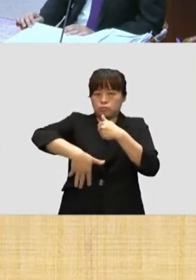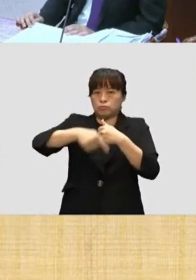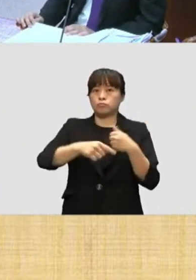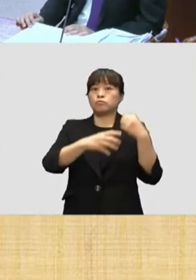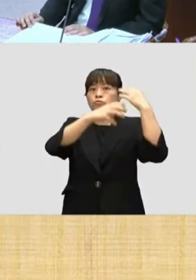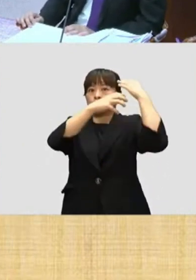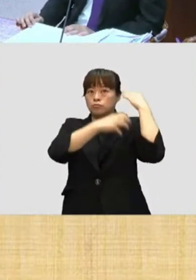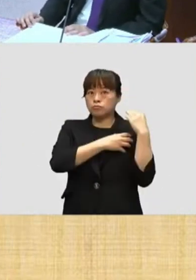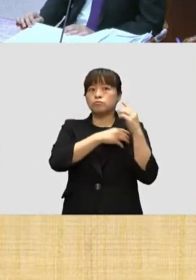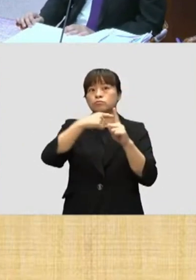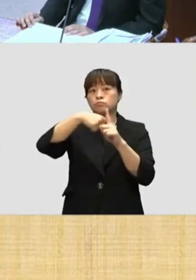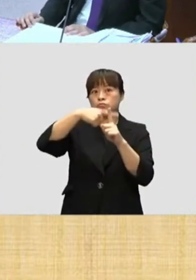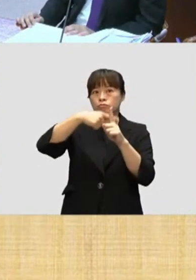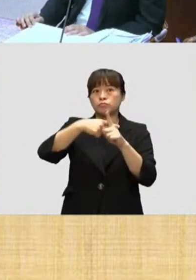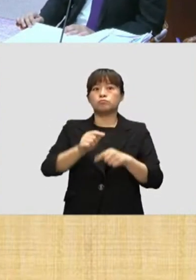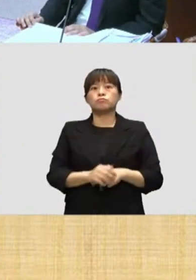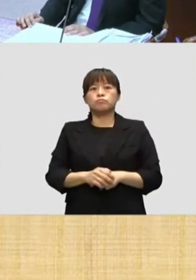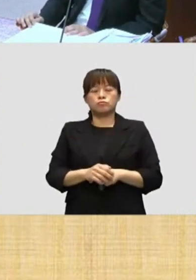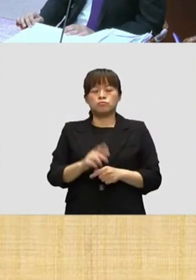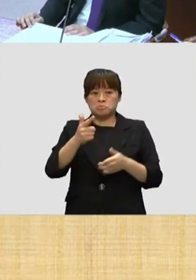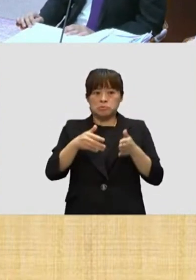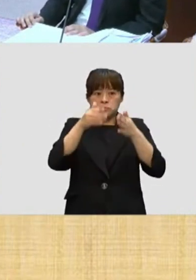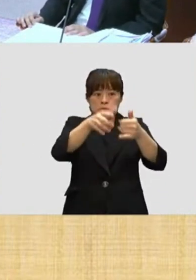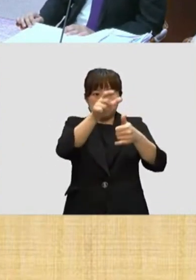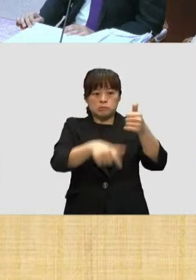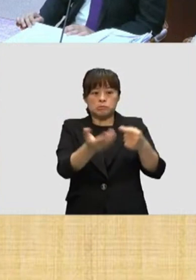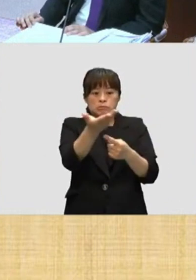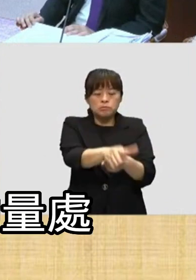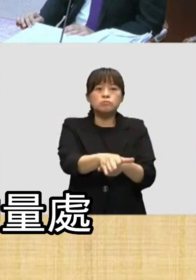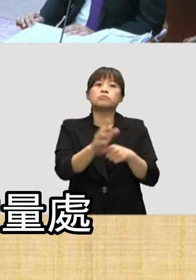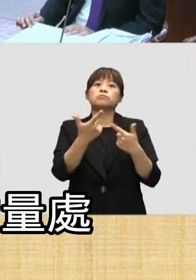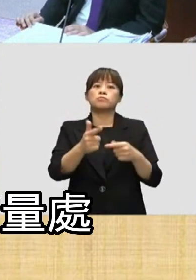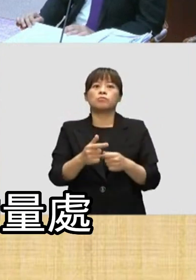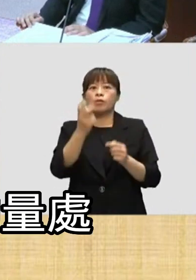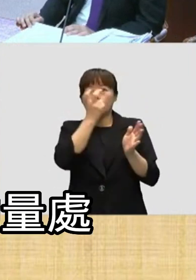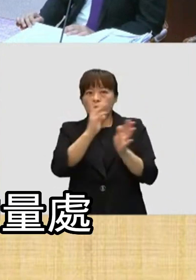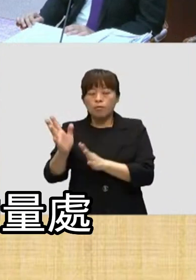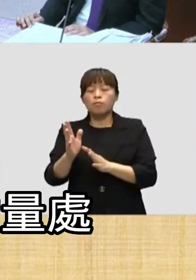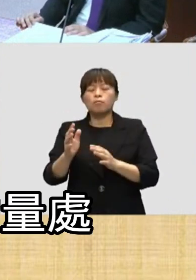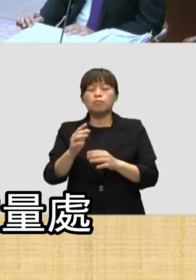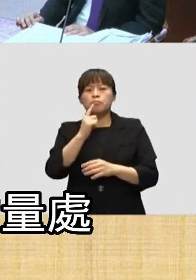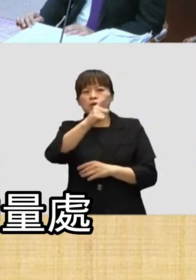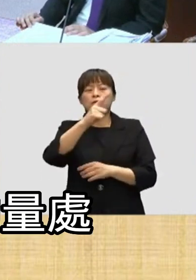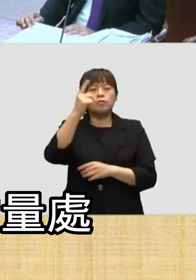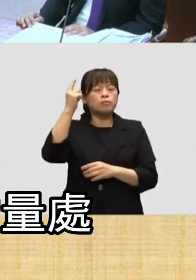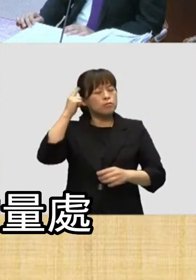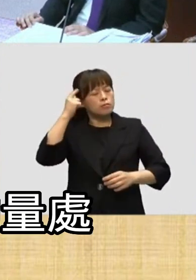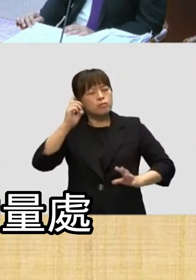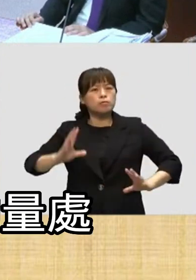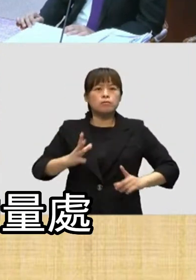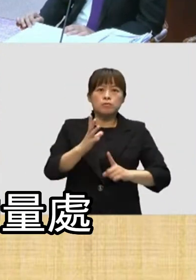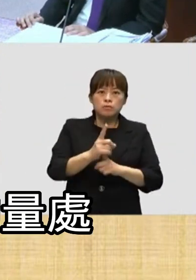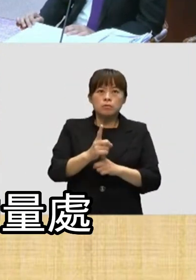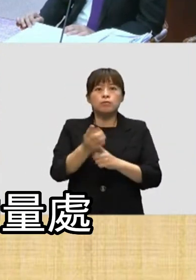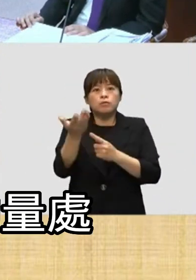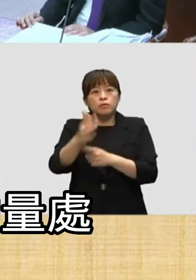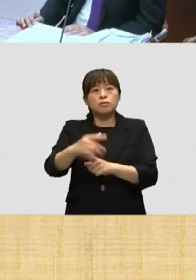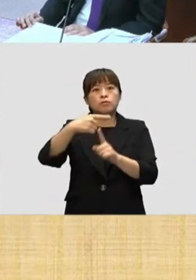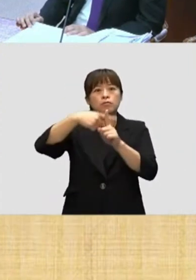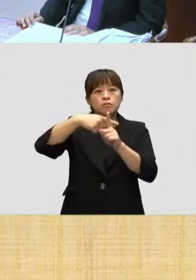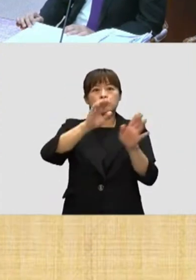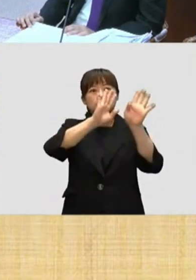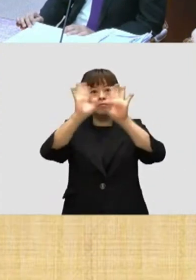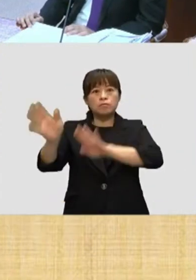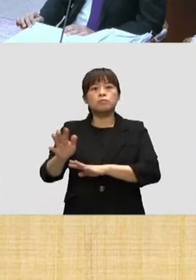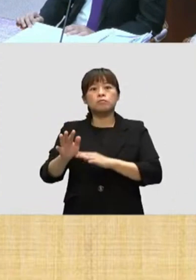责任能力的规范，并非针对死刑的规定，管理被告的精神状态及死刑的量处。